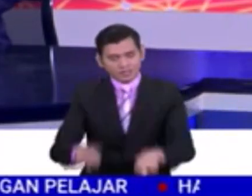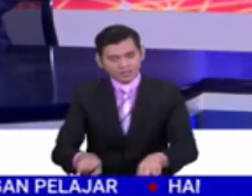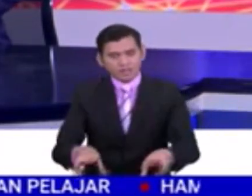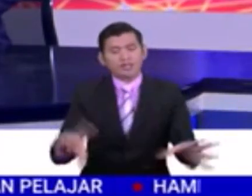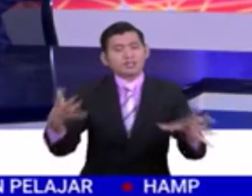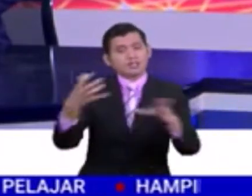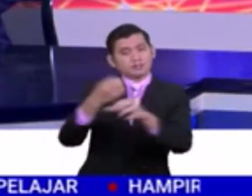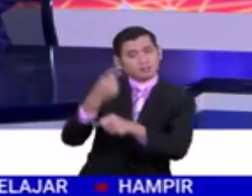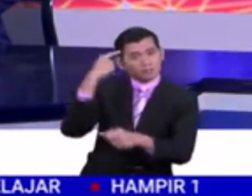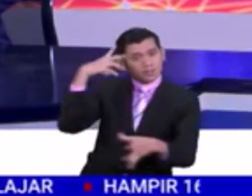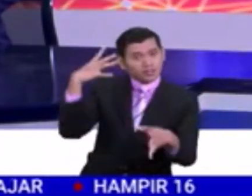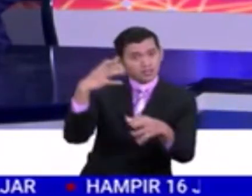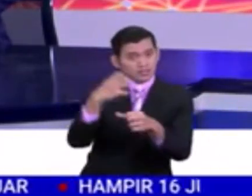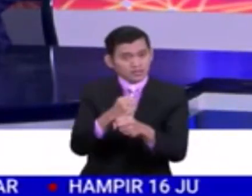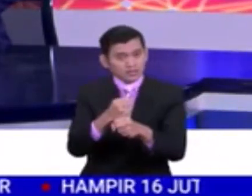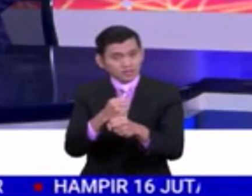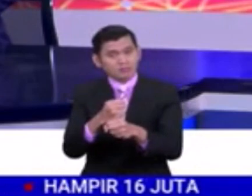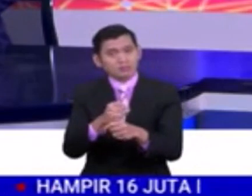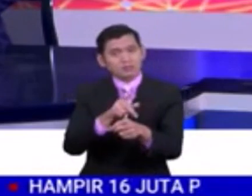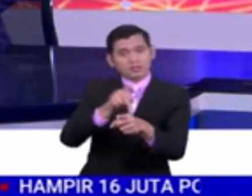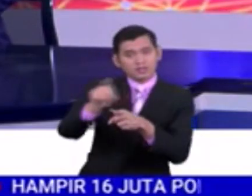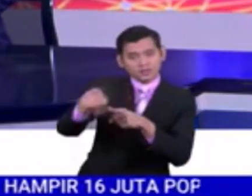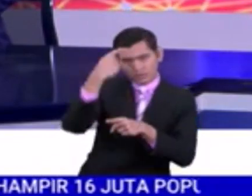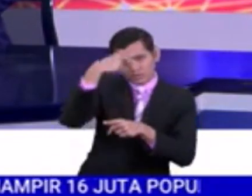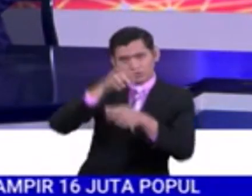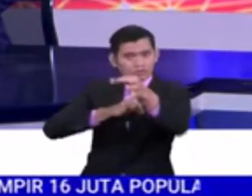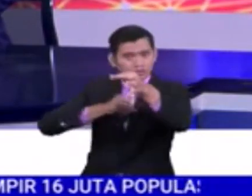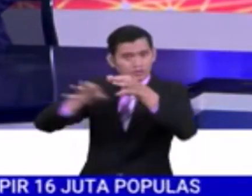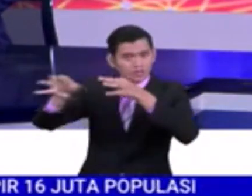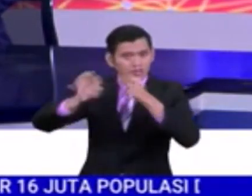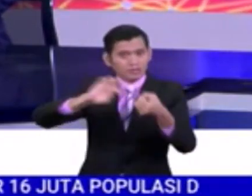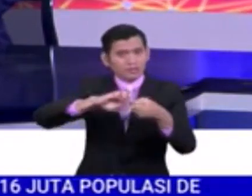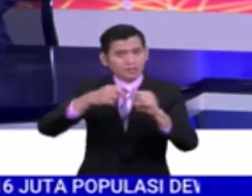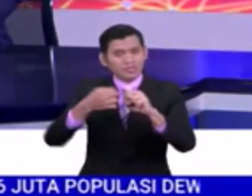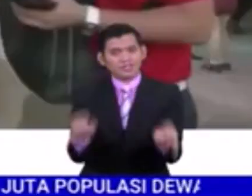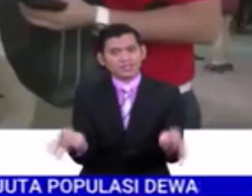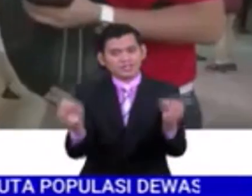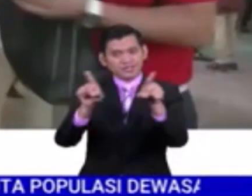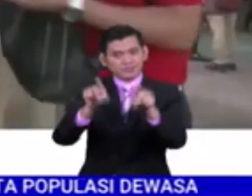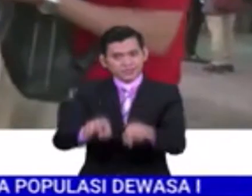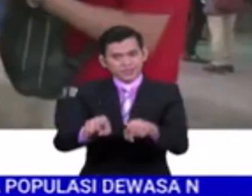pandangan pakar perlembagaan bagi mengupas isu tersebut.